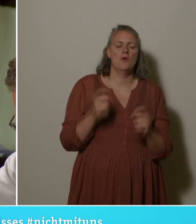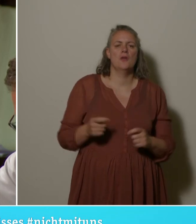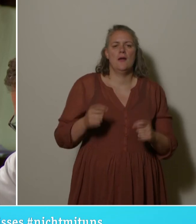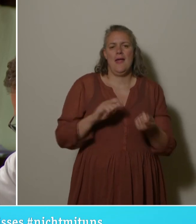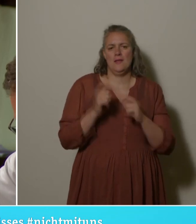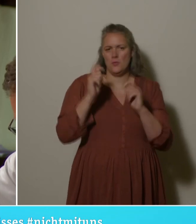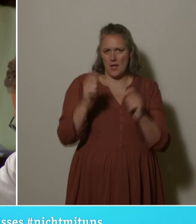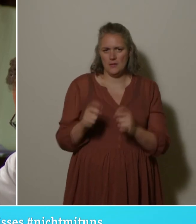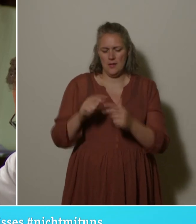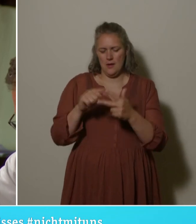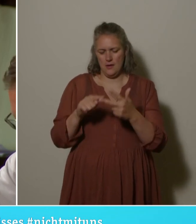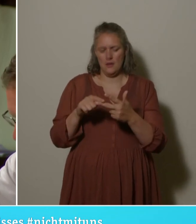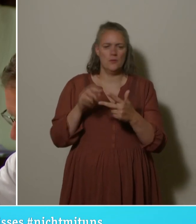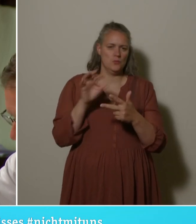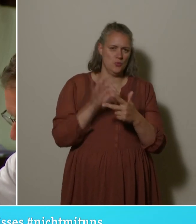abstimmen,